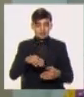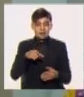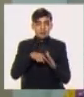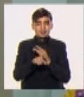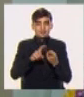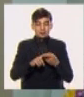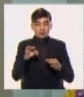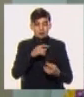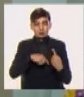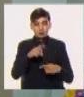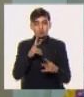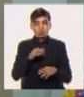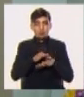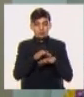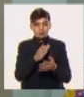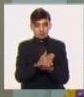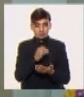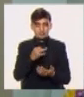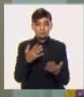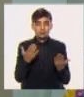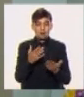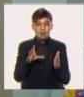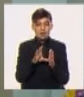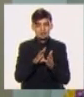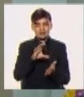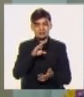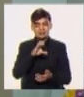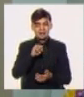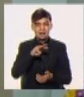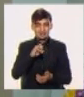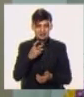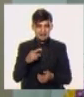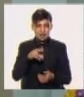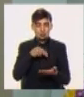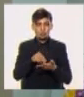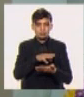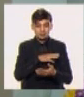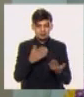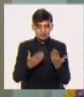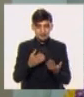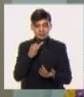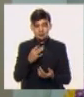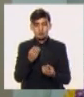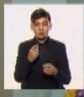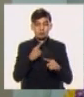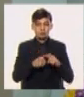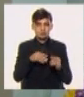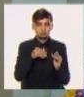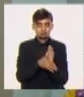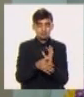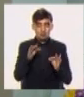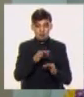кто является его поставщиком, то есть у какой электрической станции он покупает электроэнергию. Плюс к этому зависит еще сумма затрат